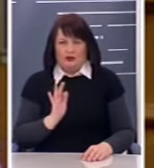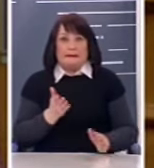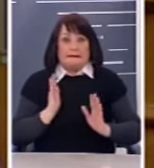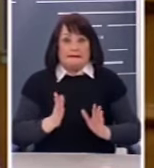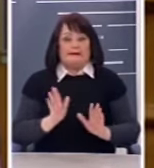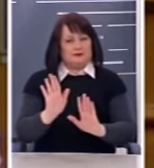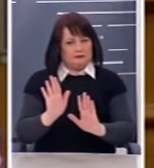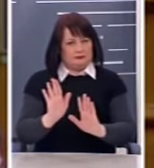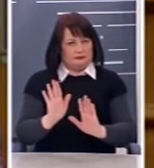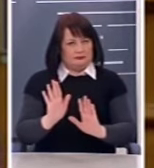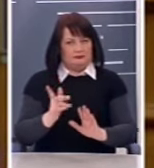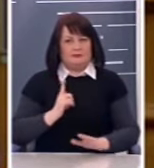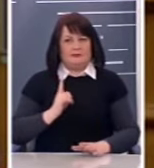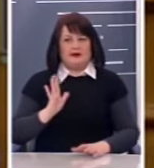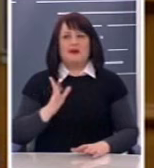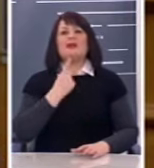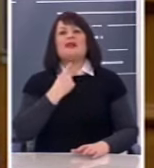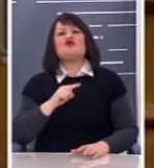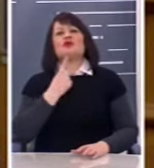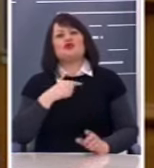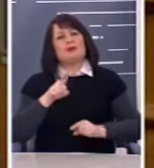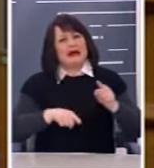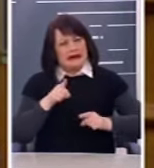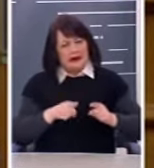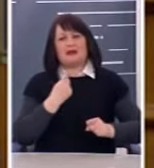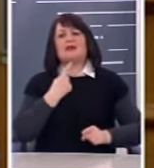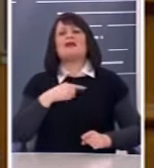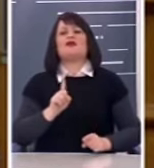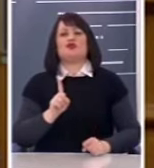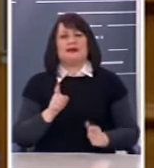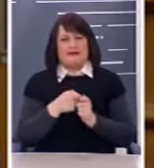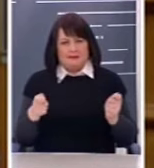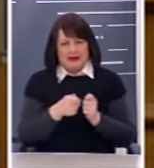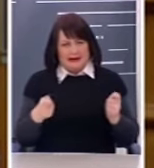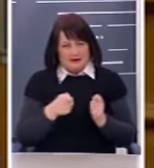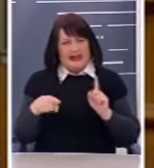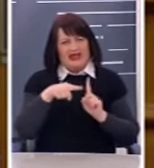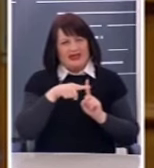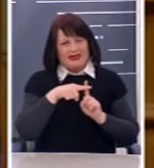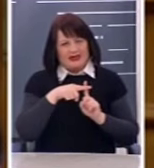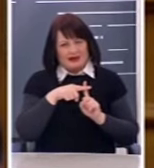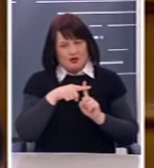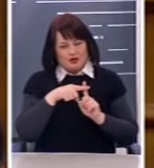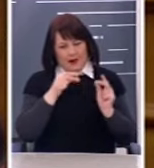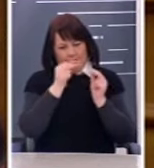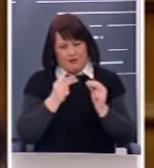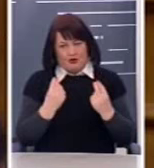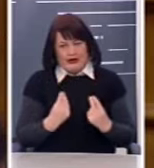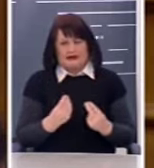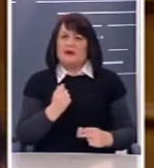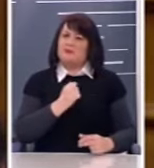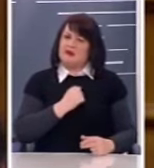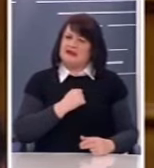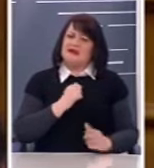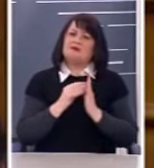προτρέχουμε. Δεν σας άρεσαν κάποια από τα μέτρα με θετικό δημοσιονομικό αντίκτυπο που ακούσατε. Θεωρείτε,